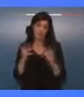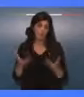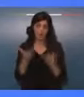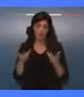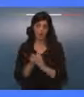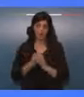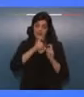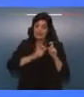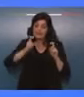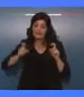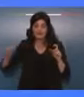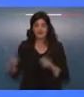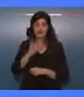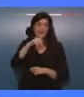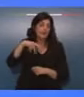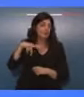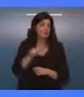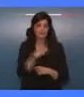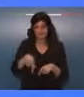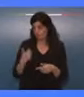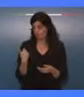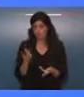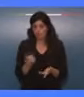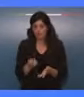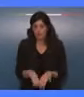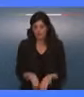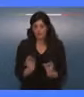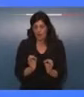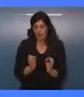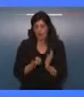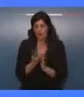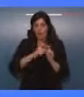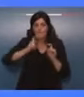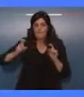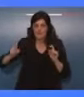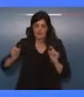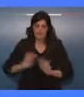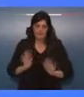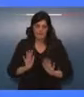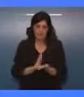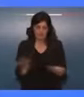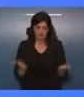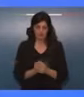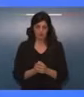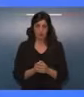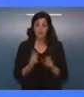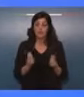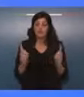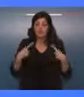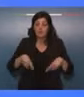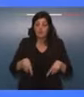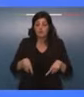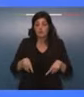dell'Istat e i numeri dell'INPS di questi giorni sono drammatici da questo punto di vista. E questo in